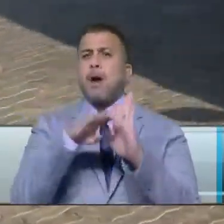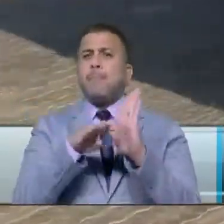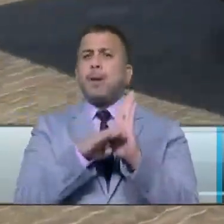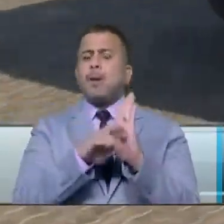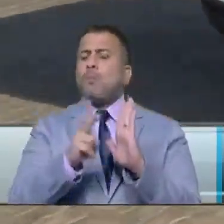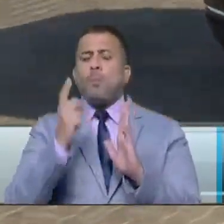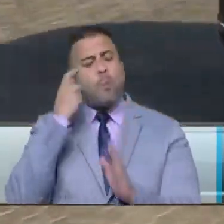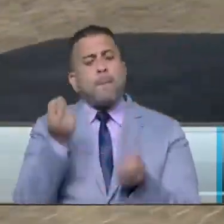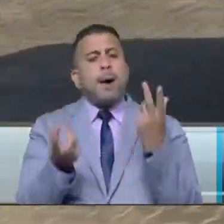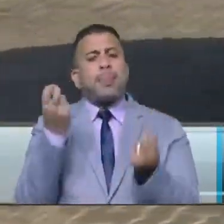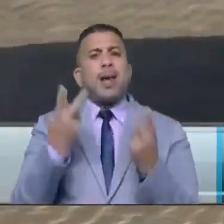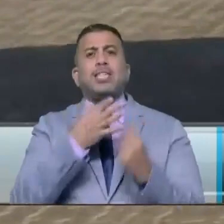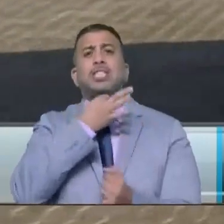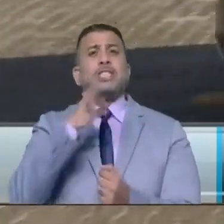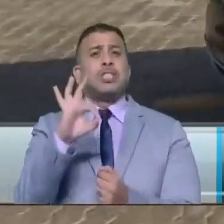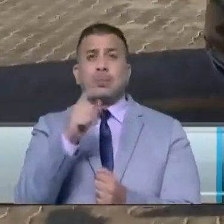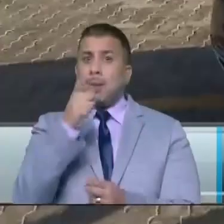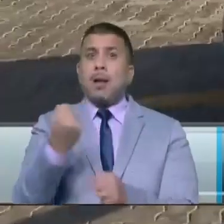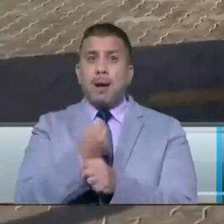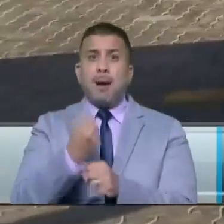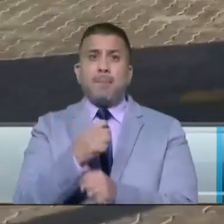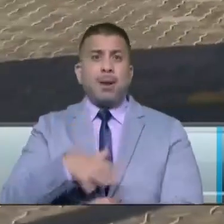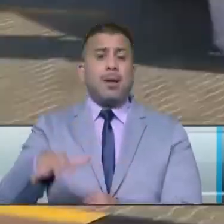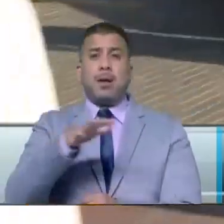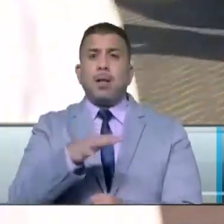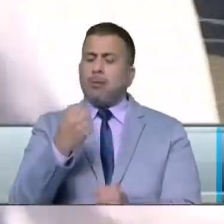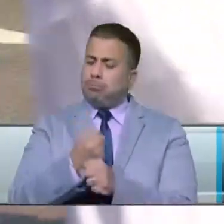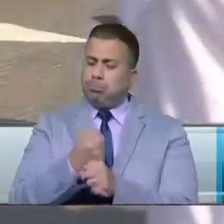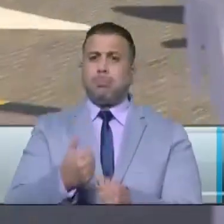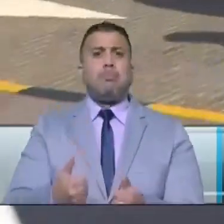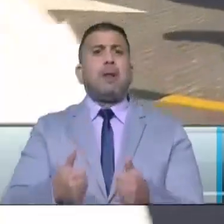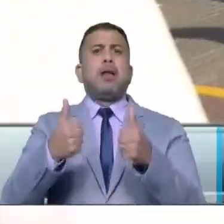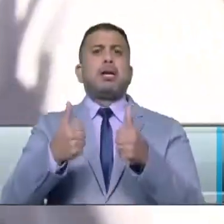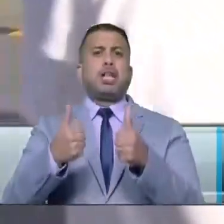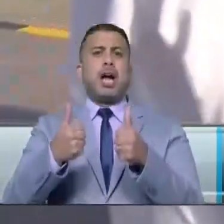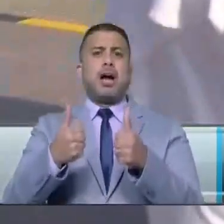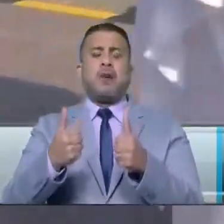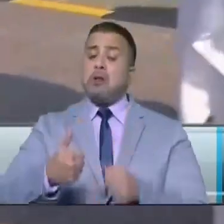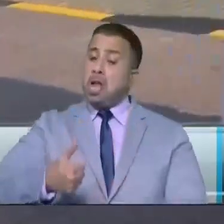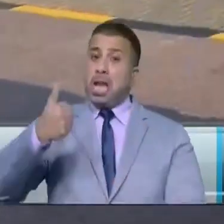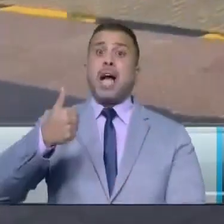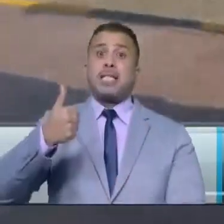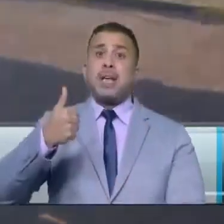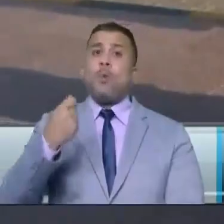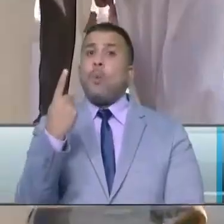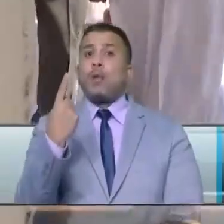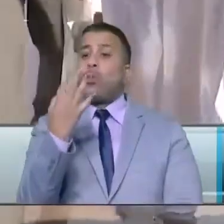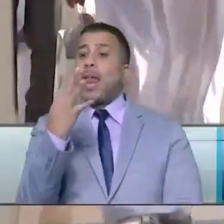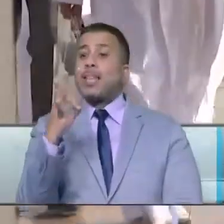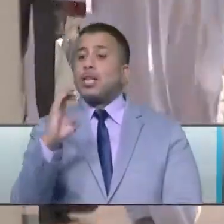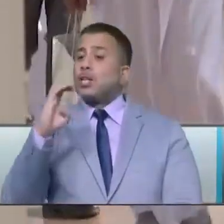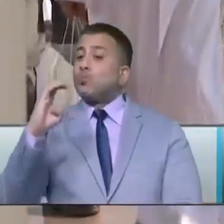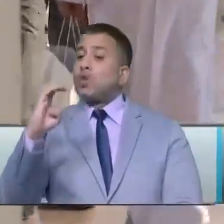البرامج والمبادرات التي يعمل عليها والتي تكلل جهودها بالنجاح في انجاز